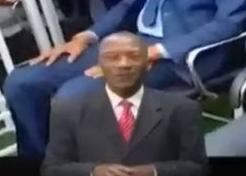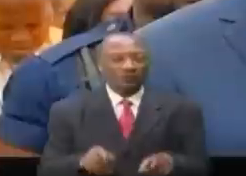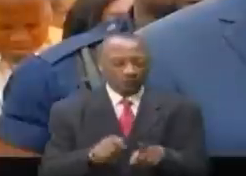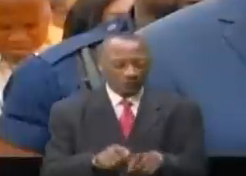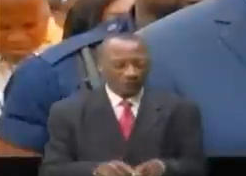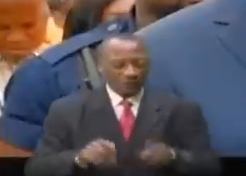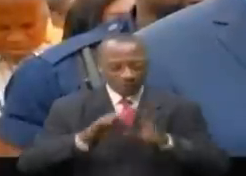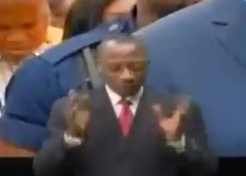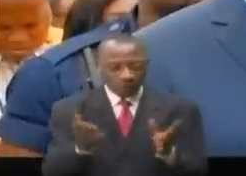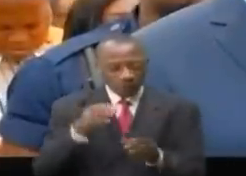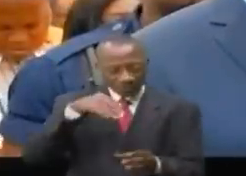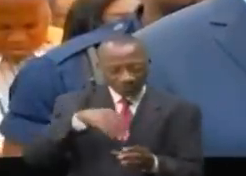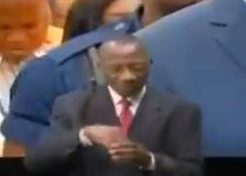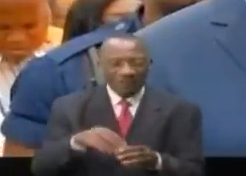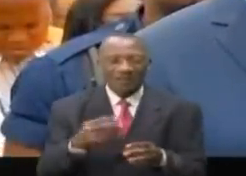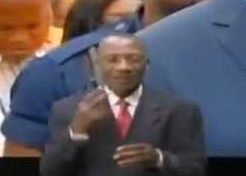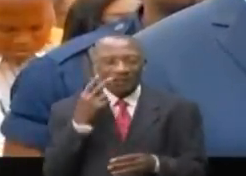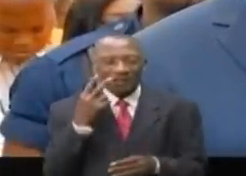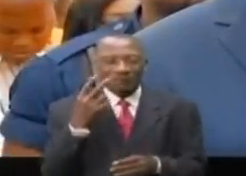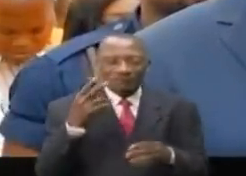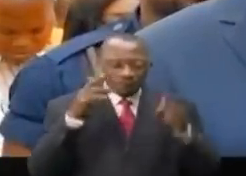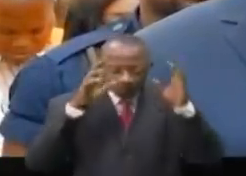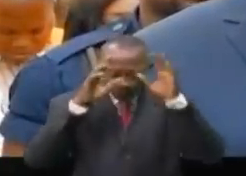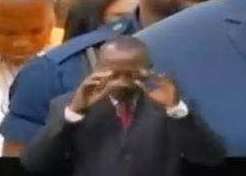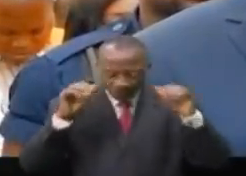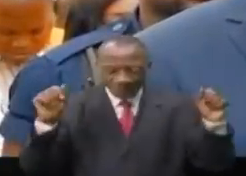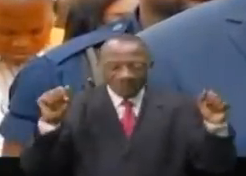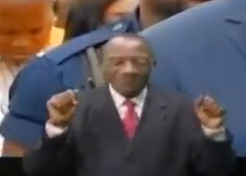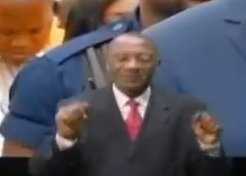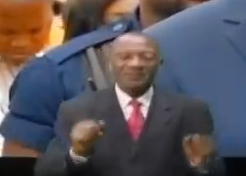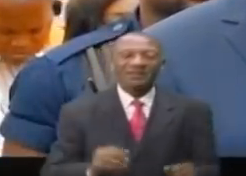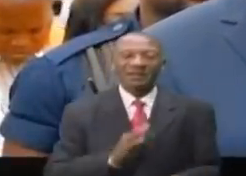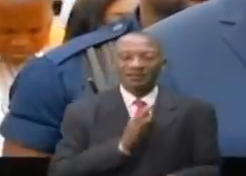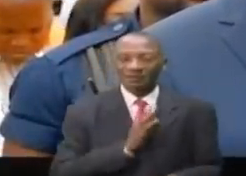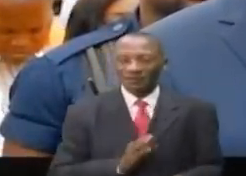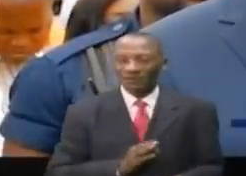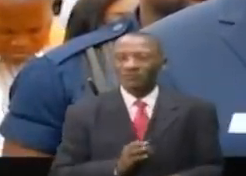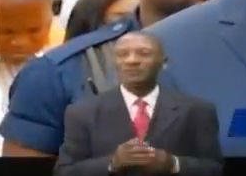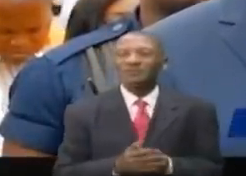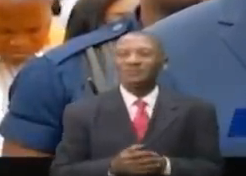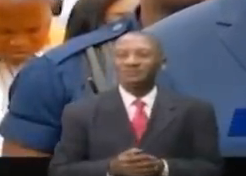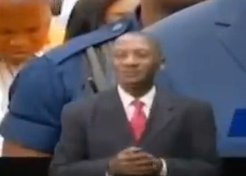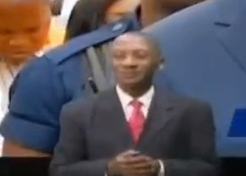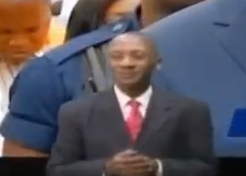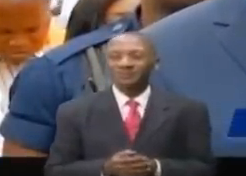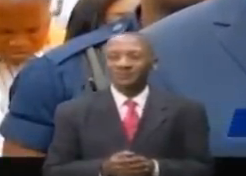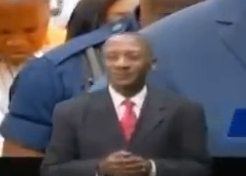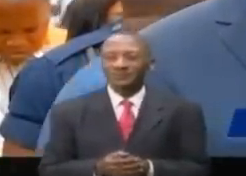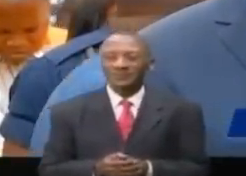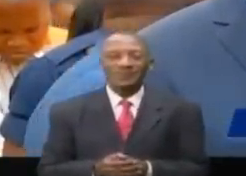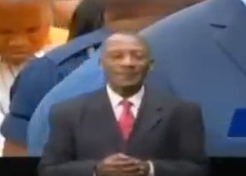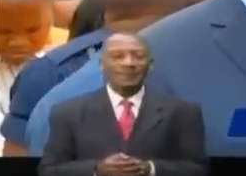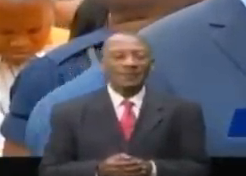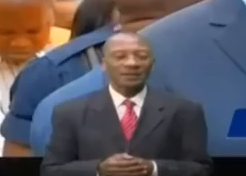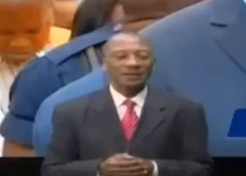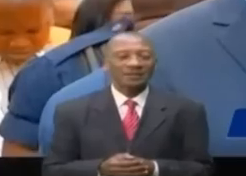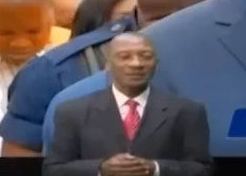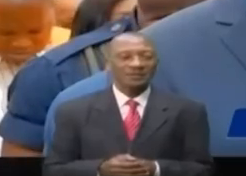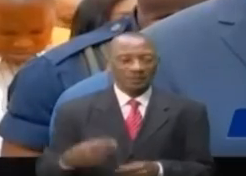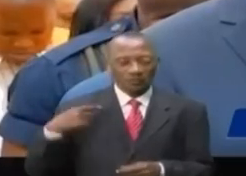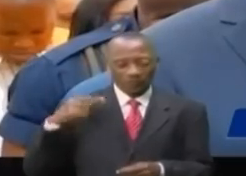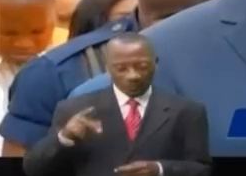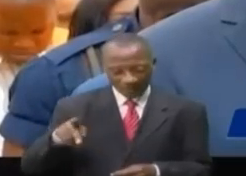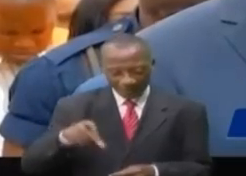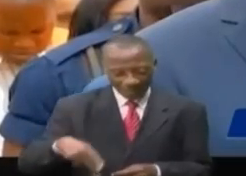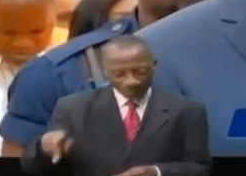de l'État. Nous ne serions sans doute pas là à inaugurer ces bâtiments, si modestes soient-ils, mais de grande importance